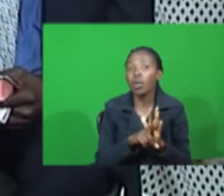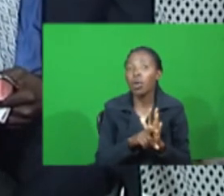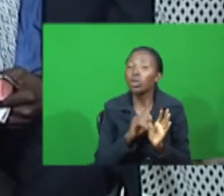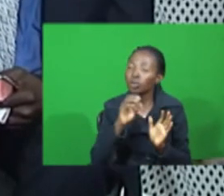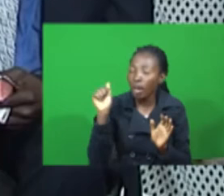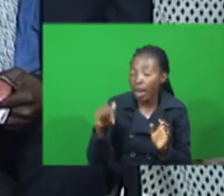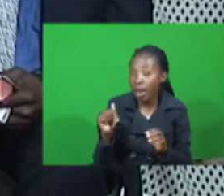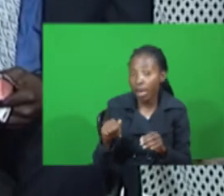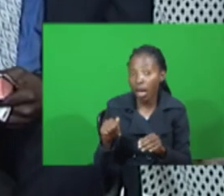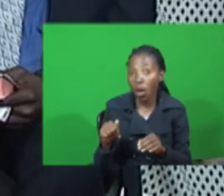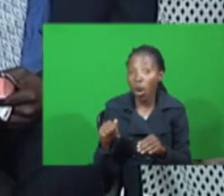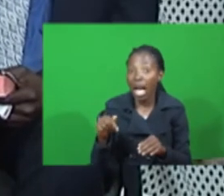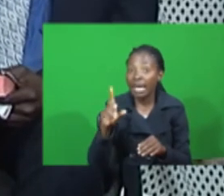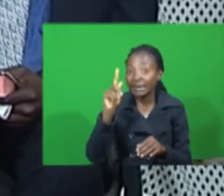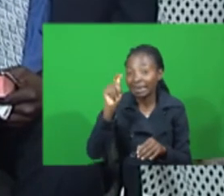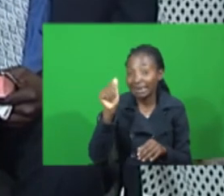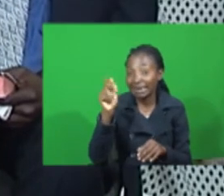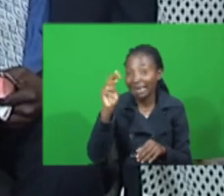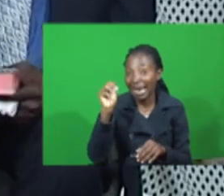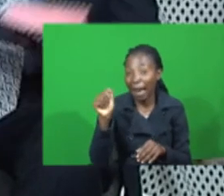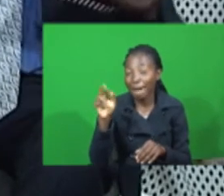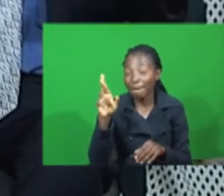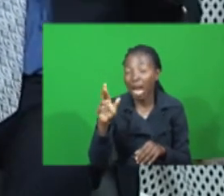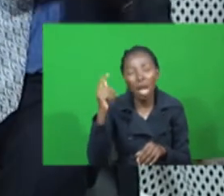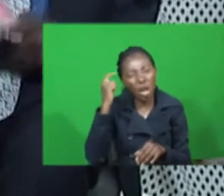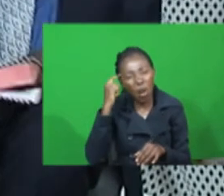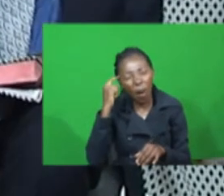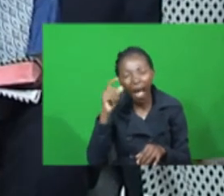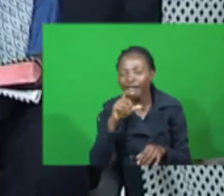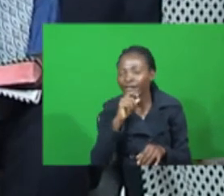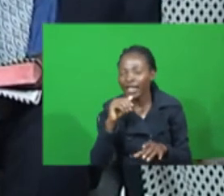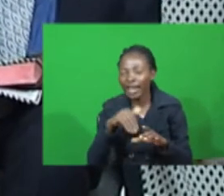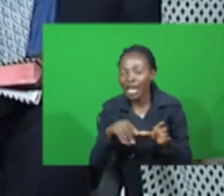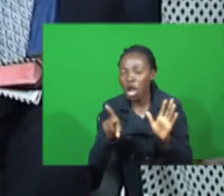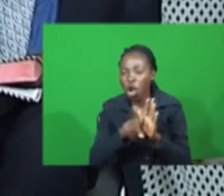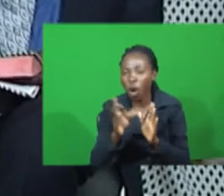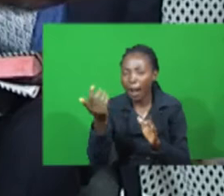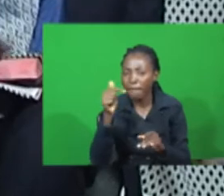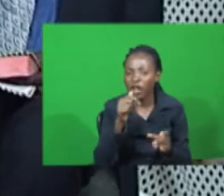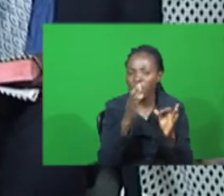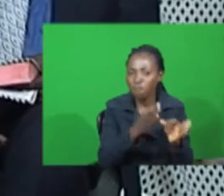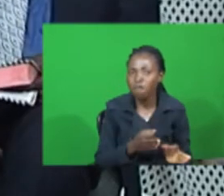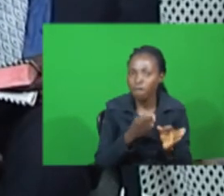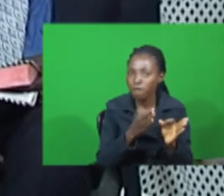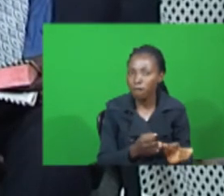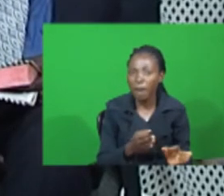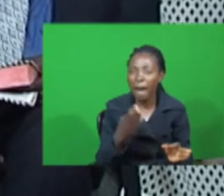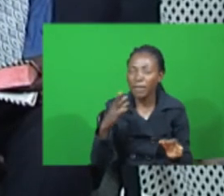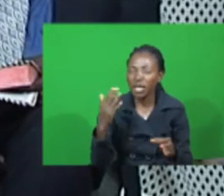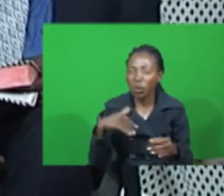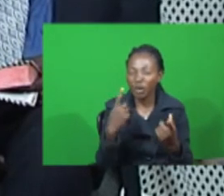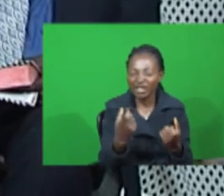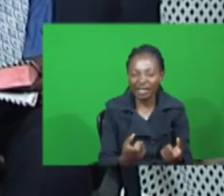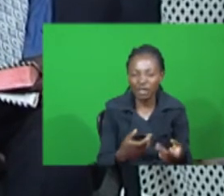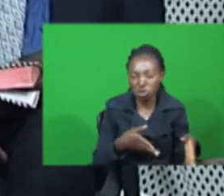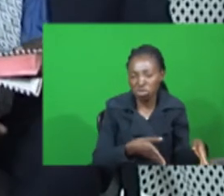akaziva kuti tezvara vake vari kufamba nenzira iyoyo ndobva adimbudzira ndobva anogara musaidhi menzira ndobva